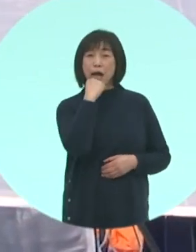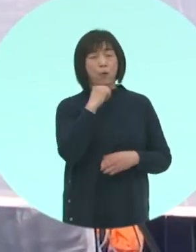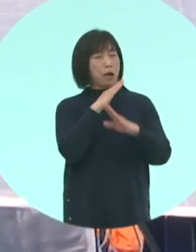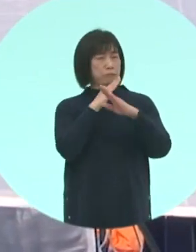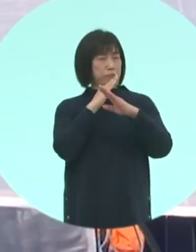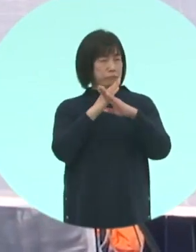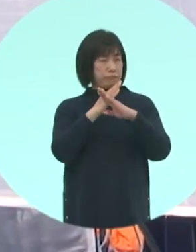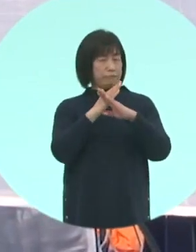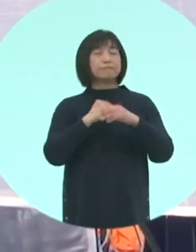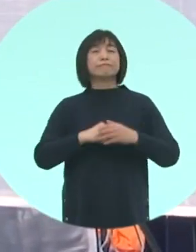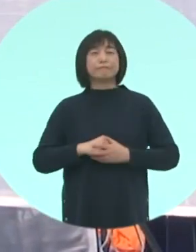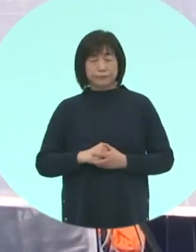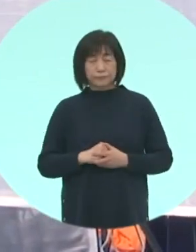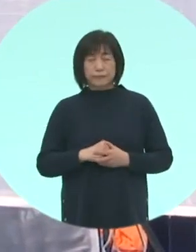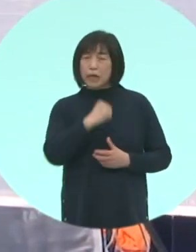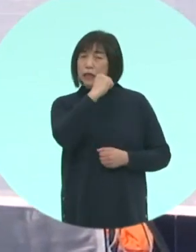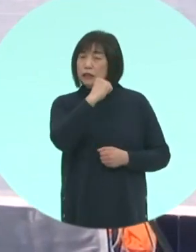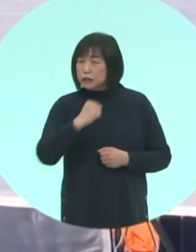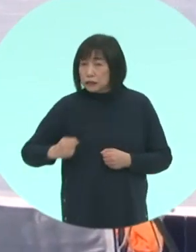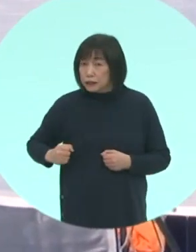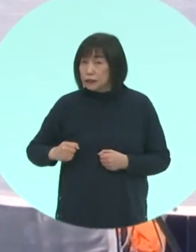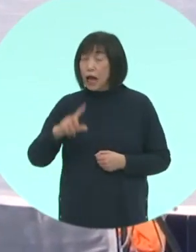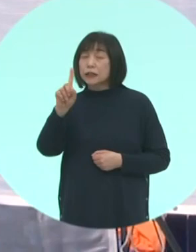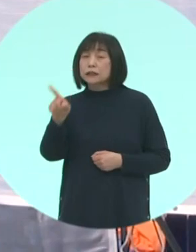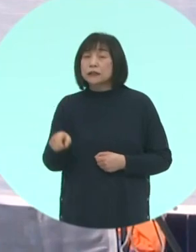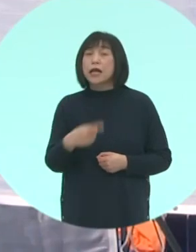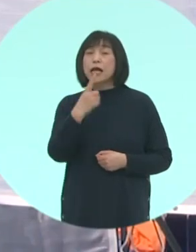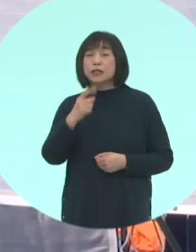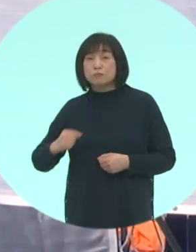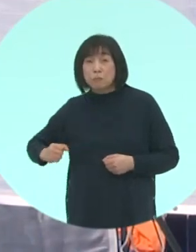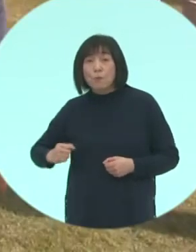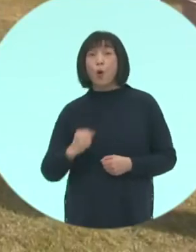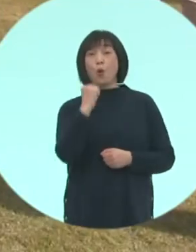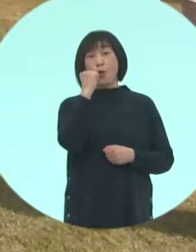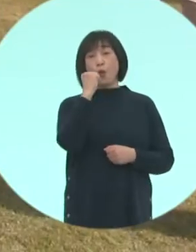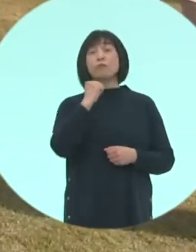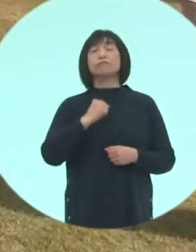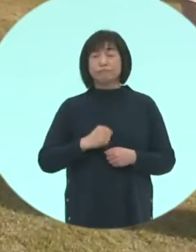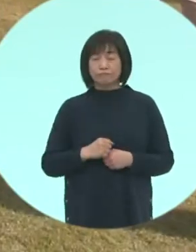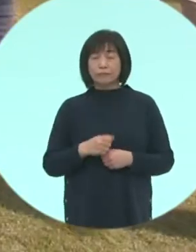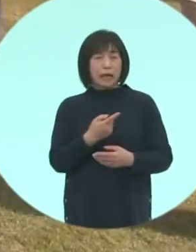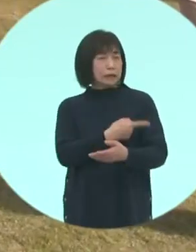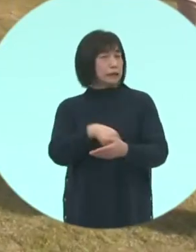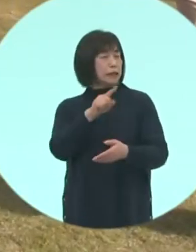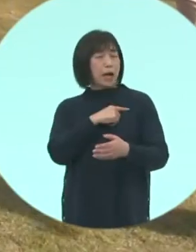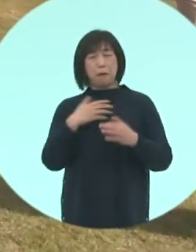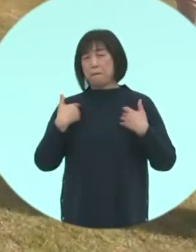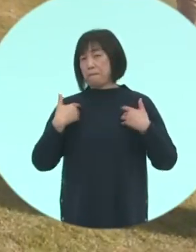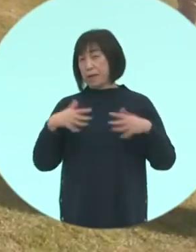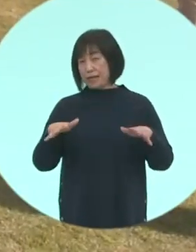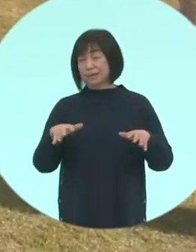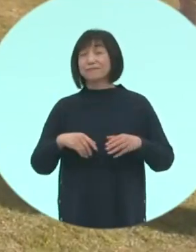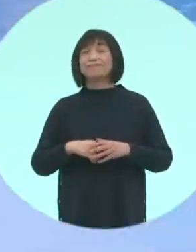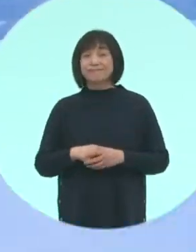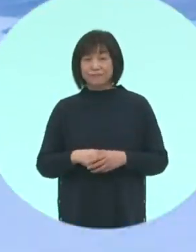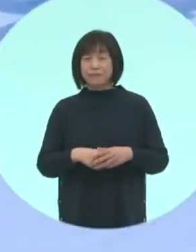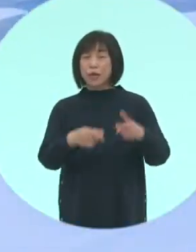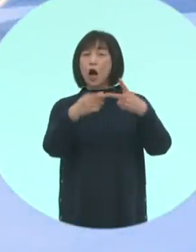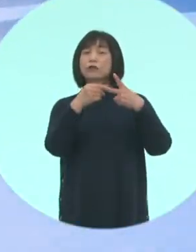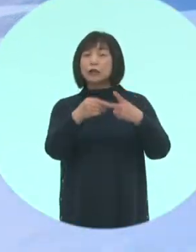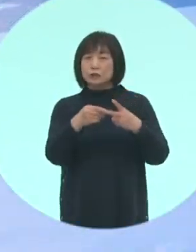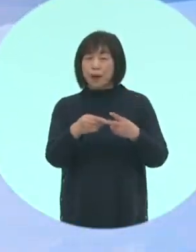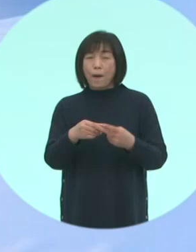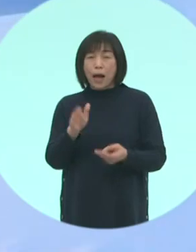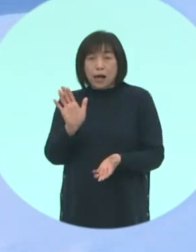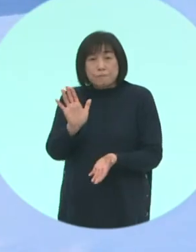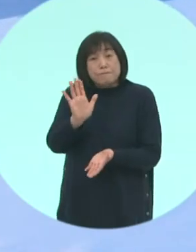ないというのは、引いたら反動で腕って戻ってきます。なので力を入れない。そして2つ目はかかとから着